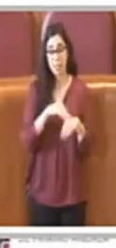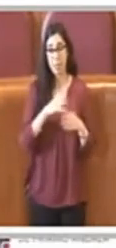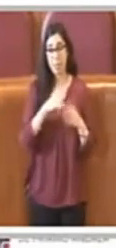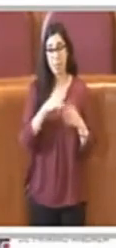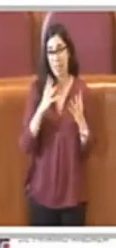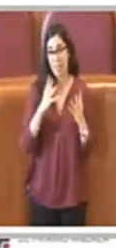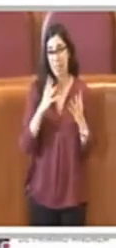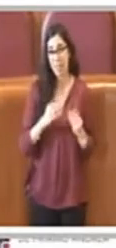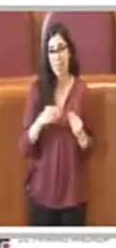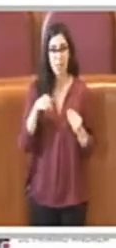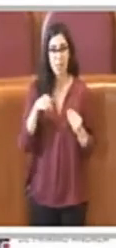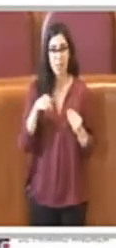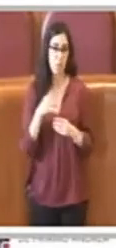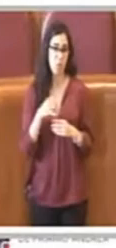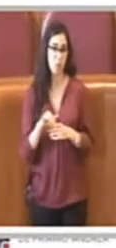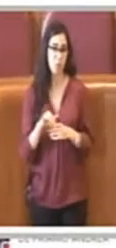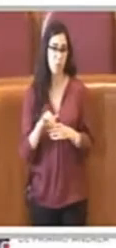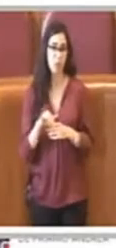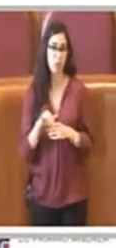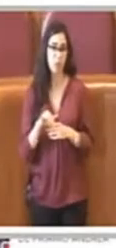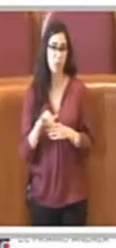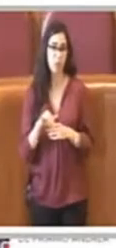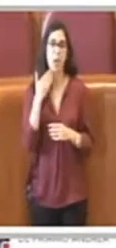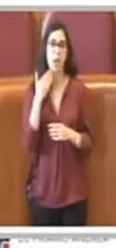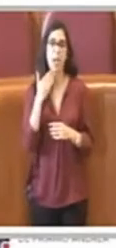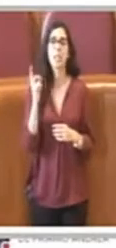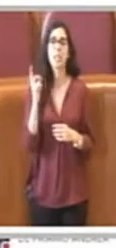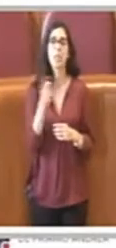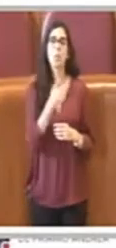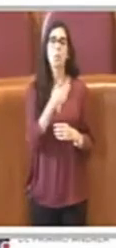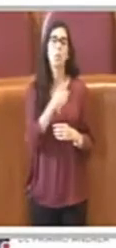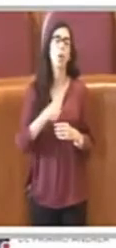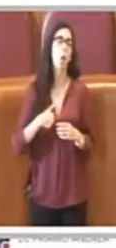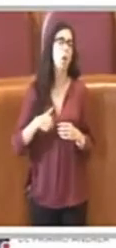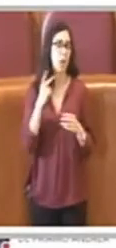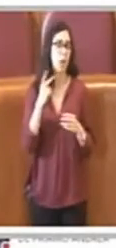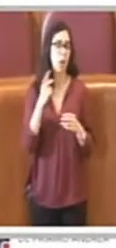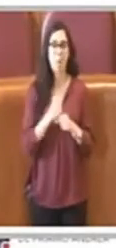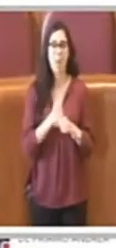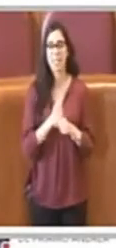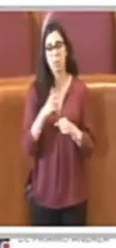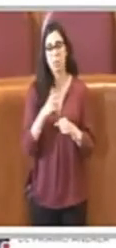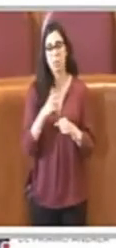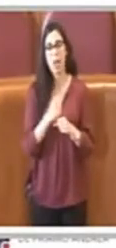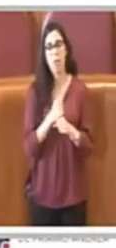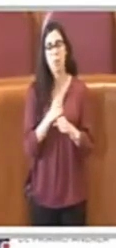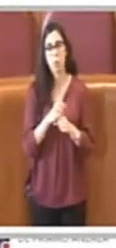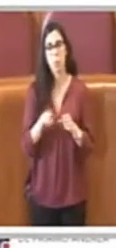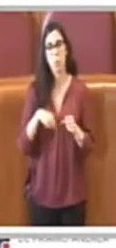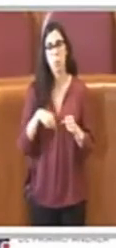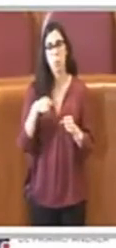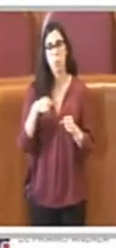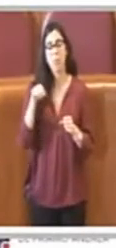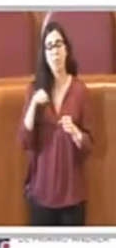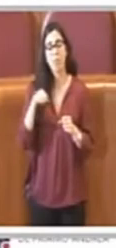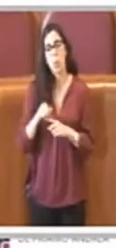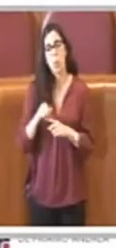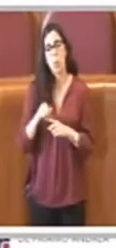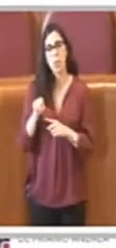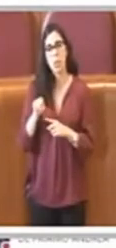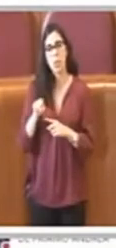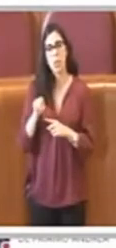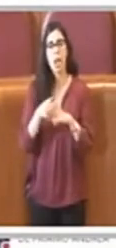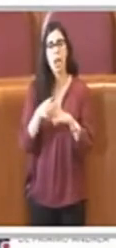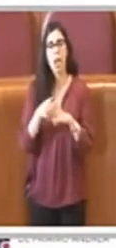per cui ringrazio tutti i consiglieri, insomma, che ecco, sono stati pazienti perché è stato un lungo lavoro, con l'emendamento 52, che